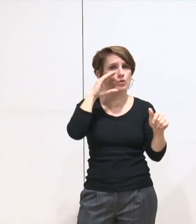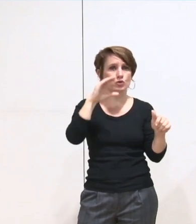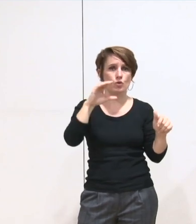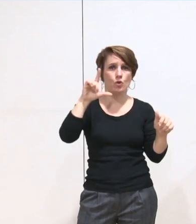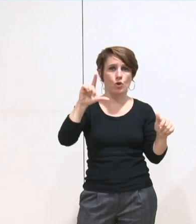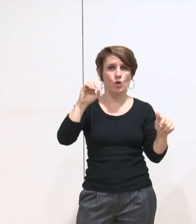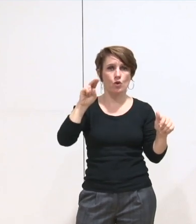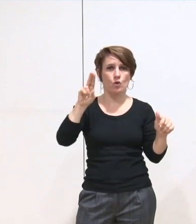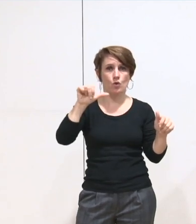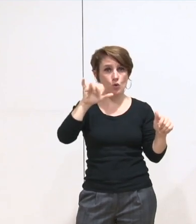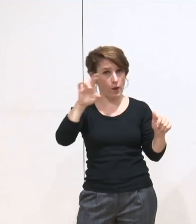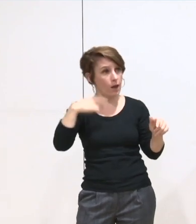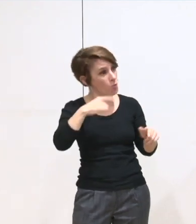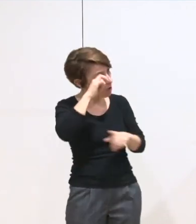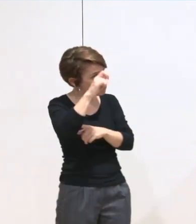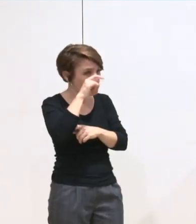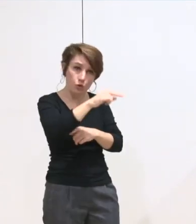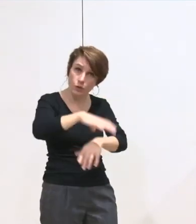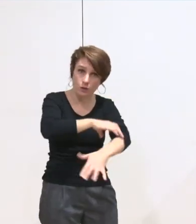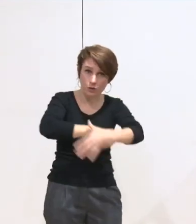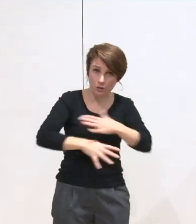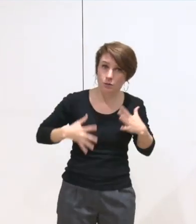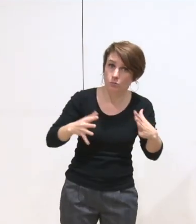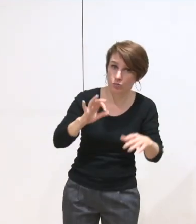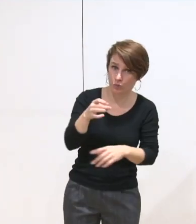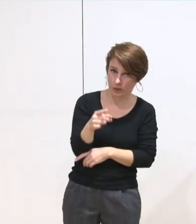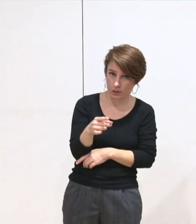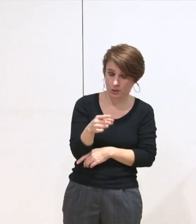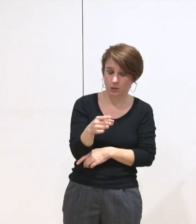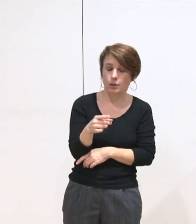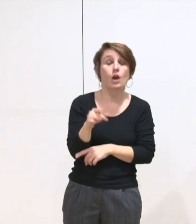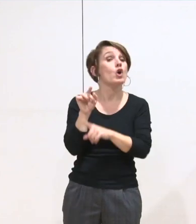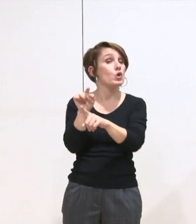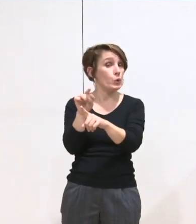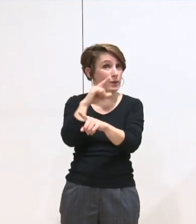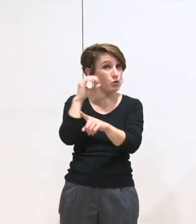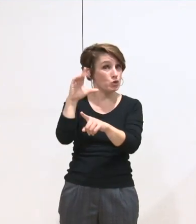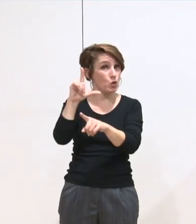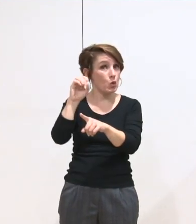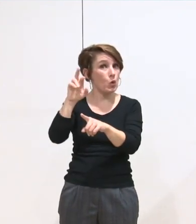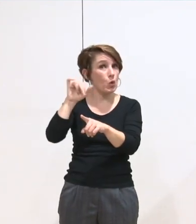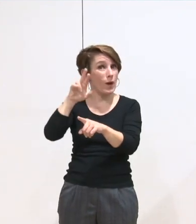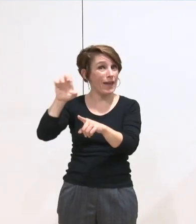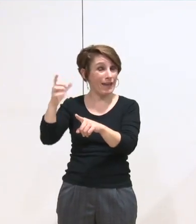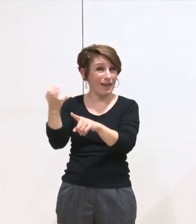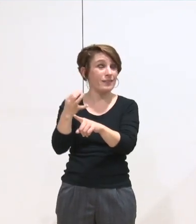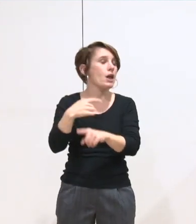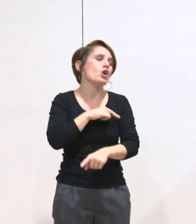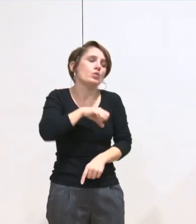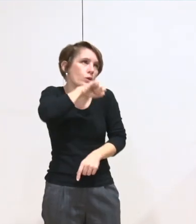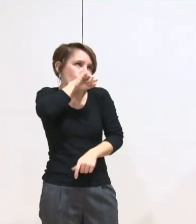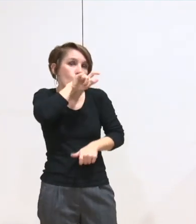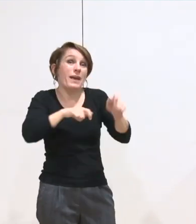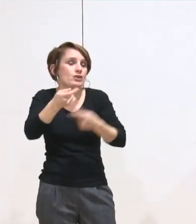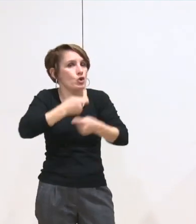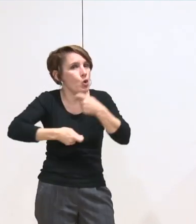ici l'engagement. Et il déclarait alors « Nous aimons les commerçants. Leur rôle est essentiel pour la ville.